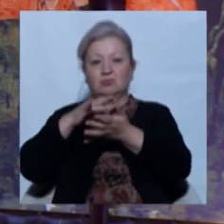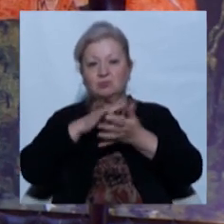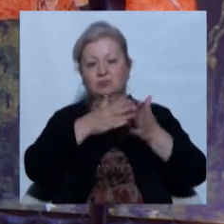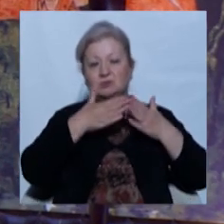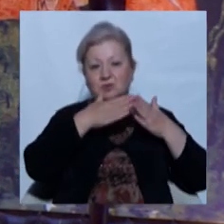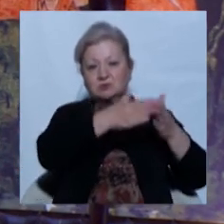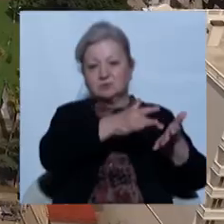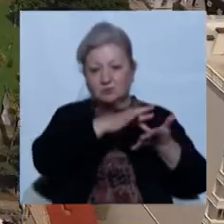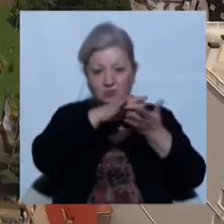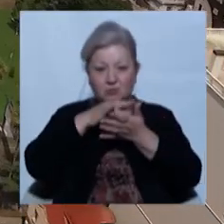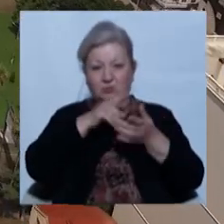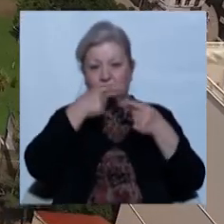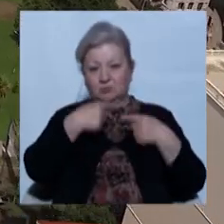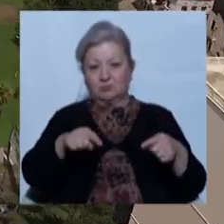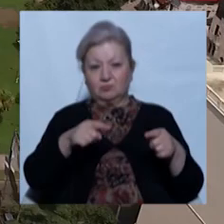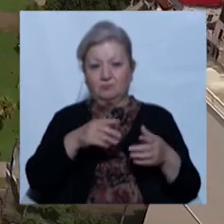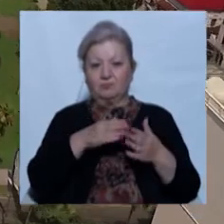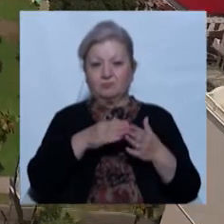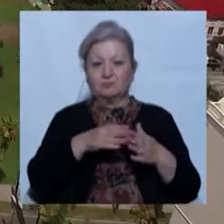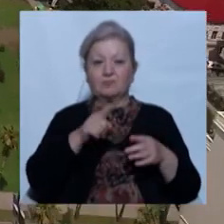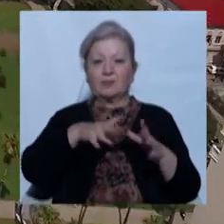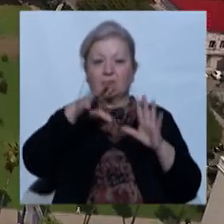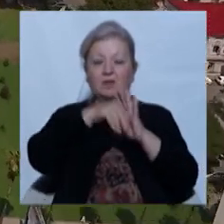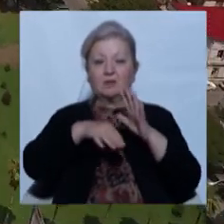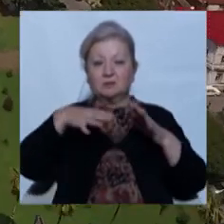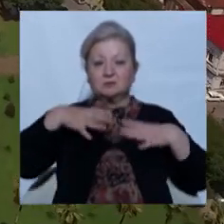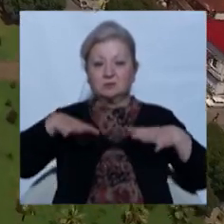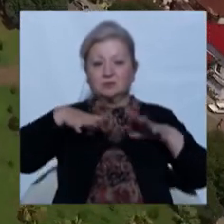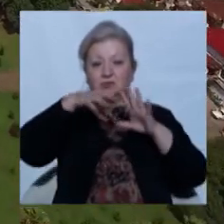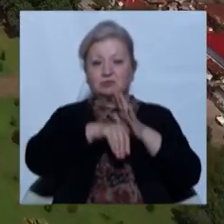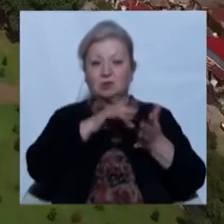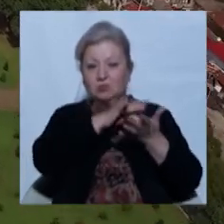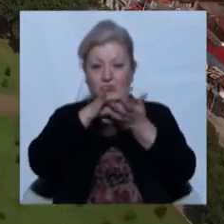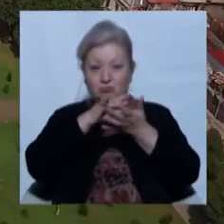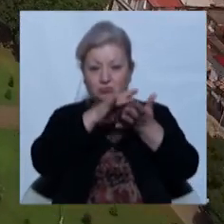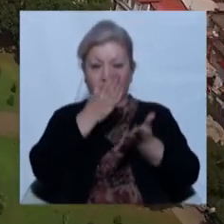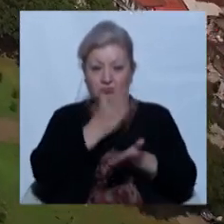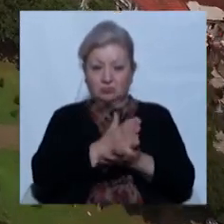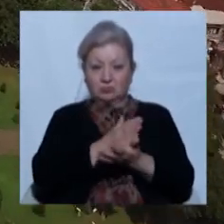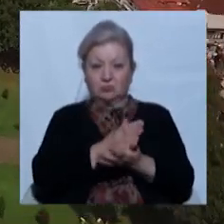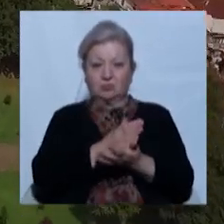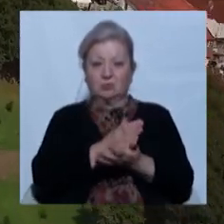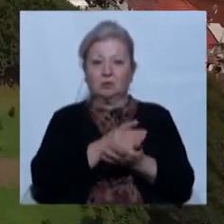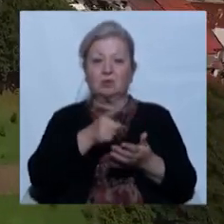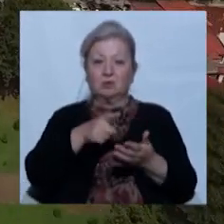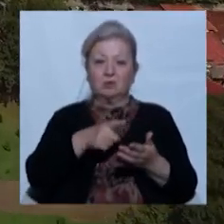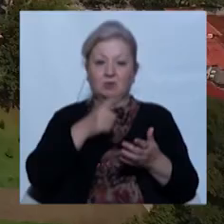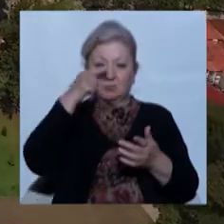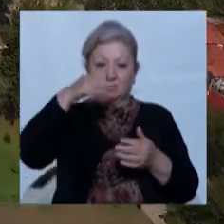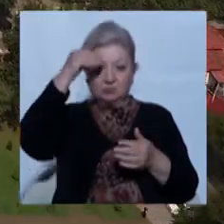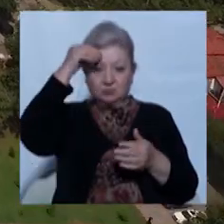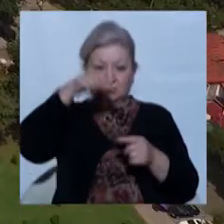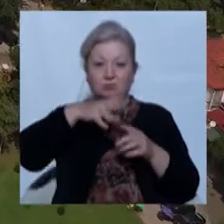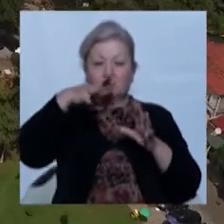საზღვაო ტურიზმით და საქართველოს შიდა ტურიზმს თუ ავიღებთ, ხო, შიდა ტურიზმი გულისხმობს